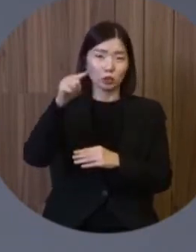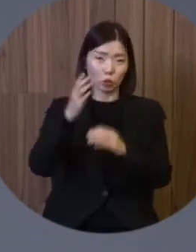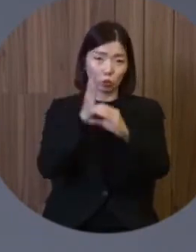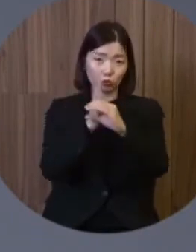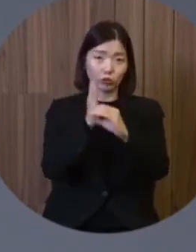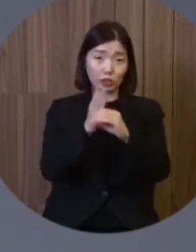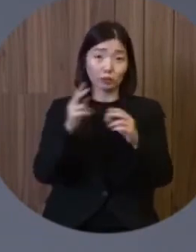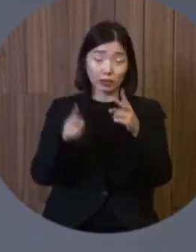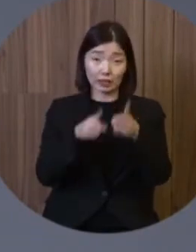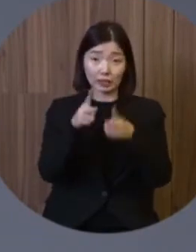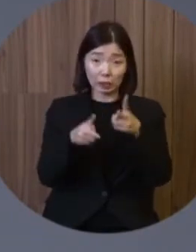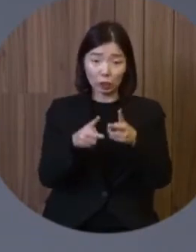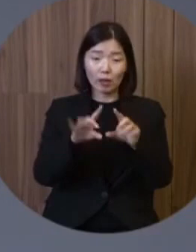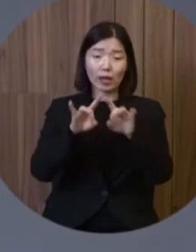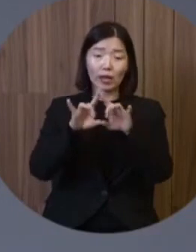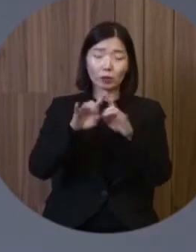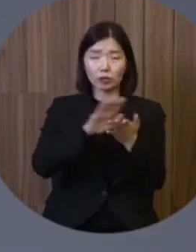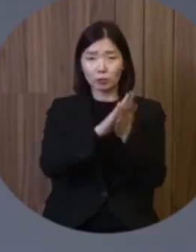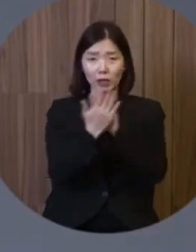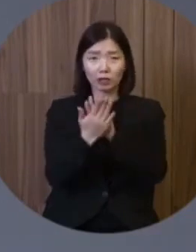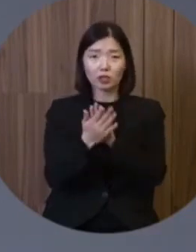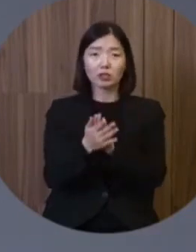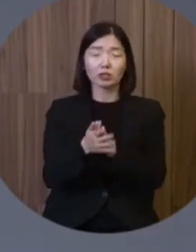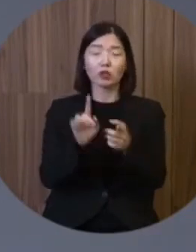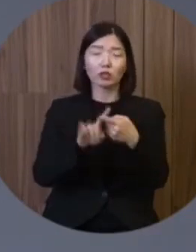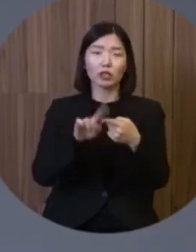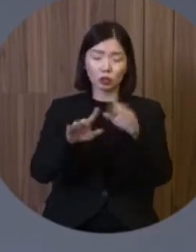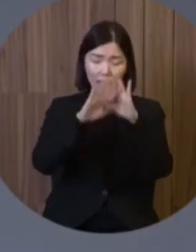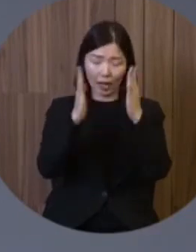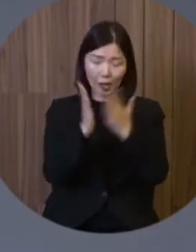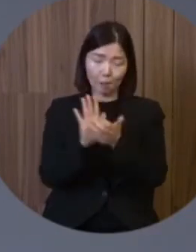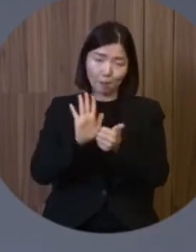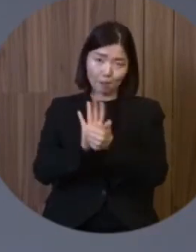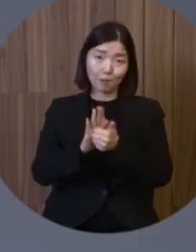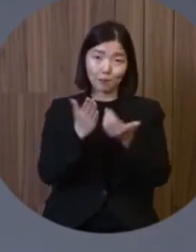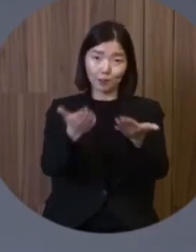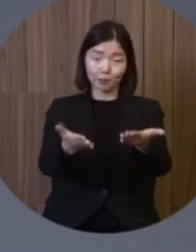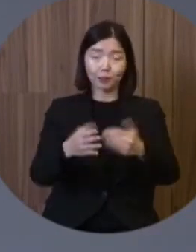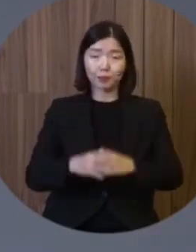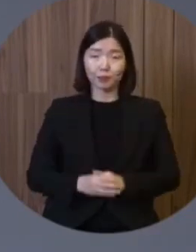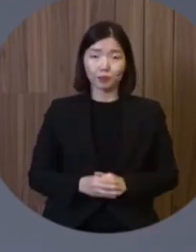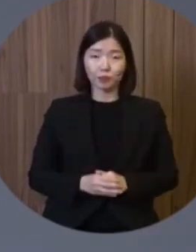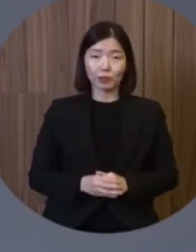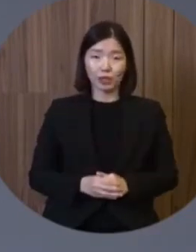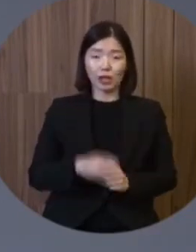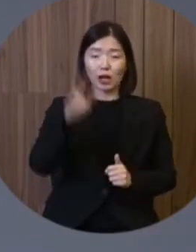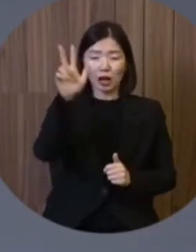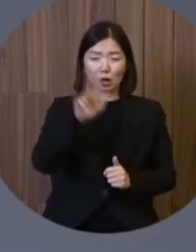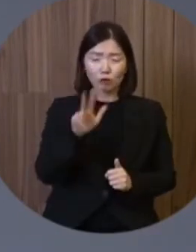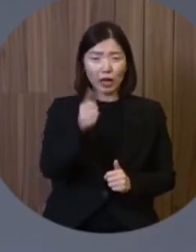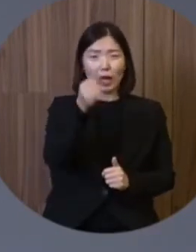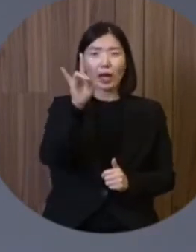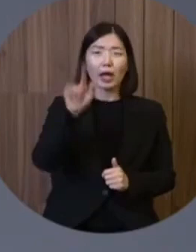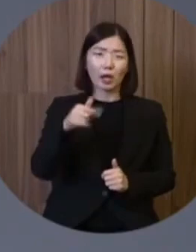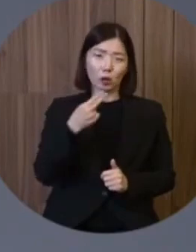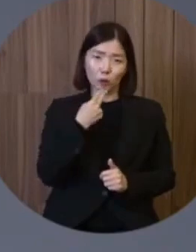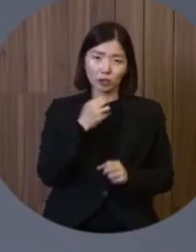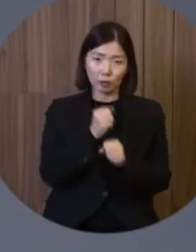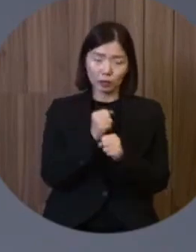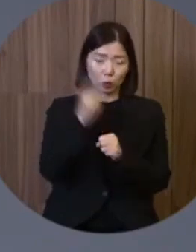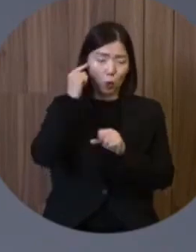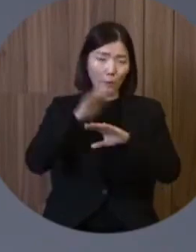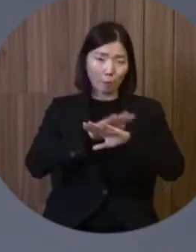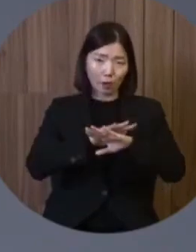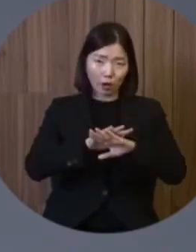선언, 에너지 전환 정책을 적극 뒷받침해 나가겠습니다. 한반도의 비핵화와